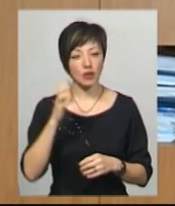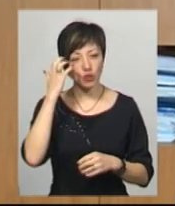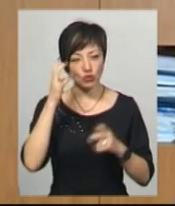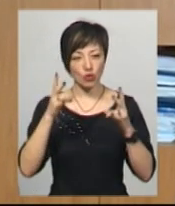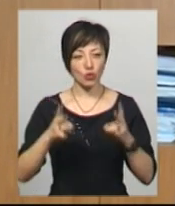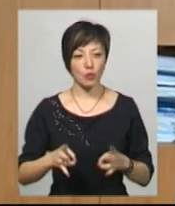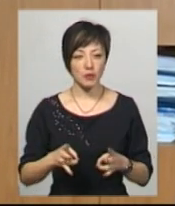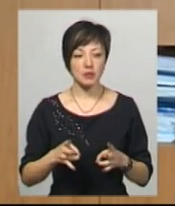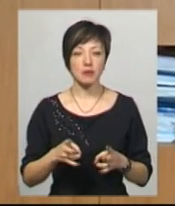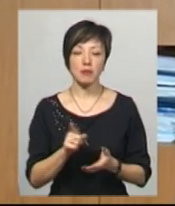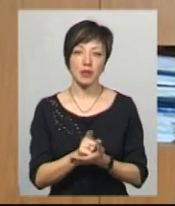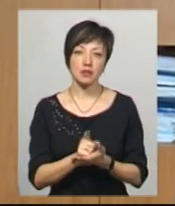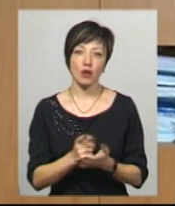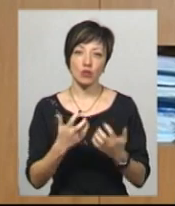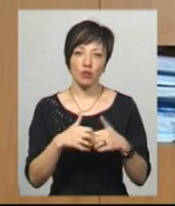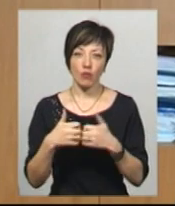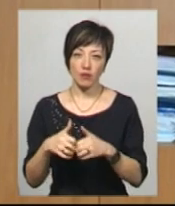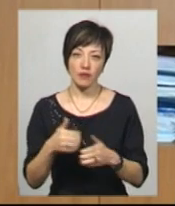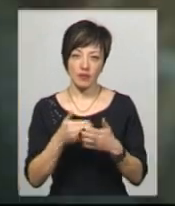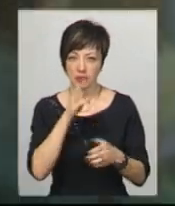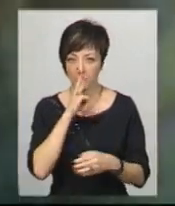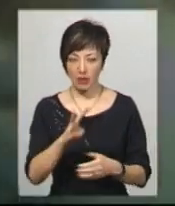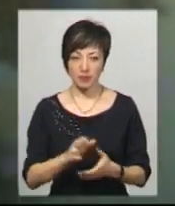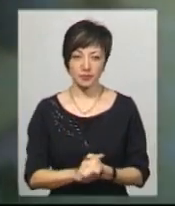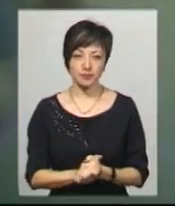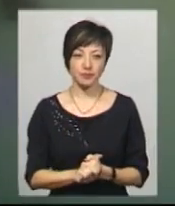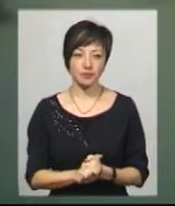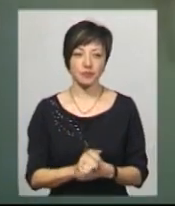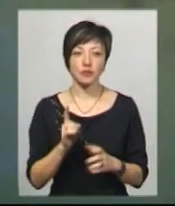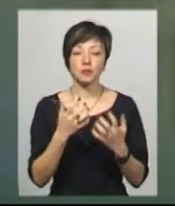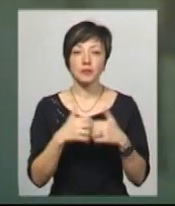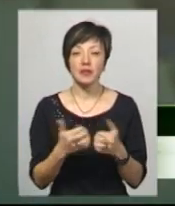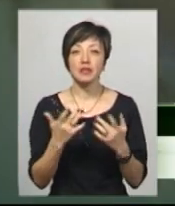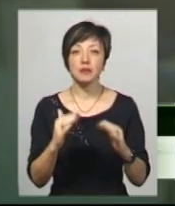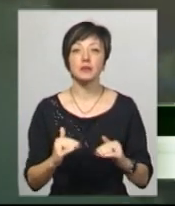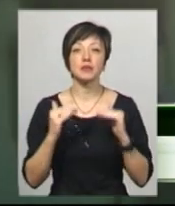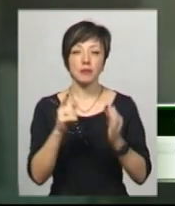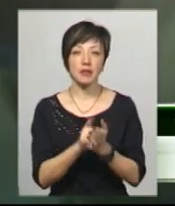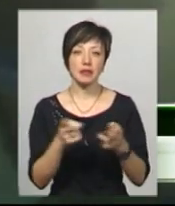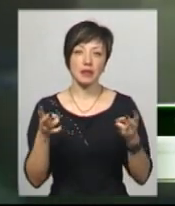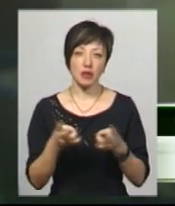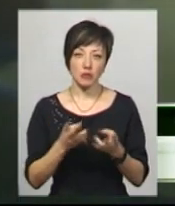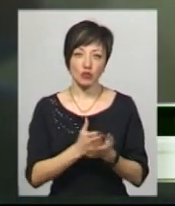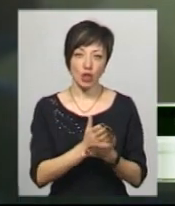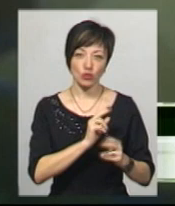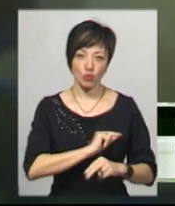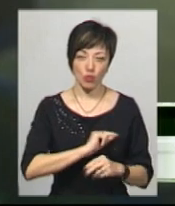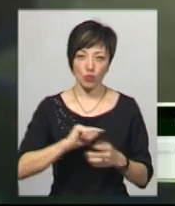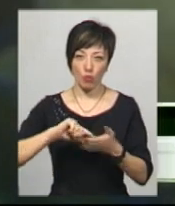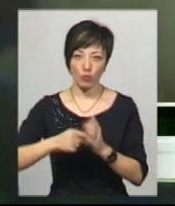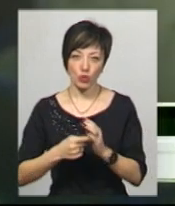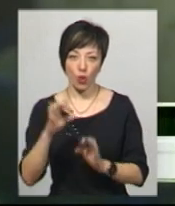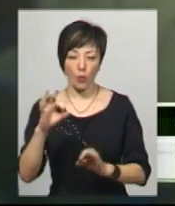чорнобильці, яким пенсія розрахована від заробітної плати. Щоб вирахувати, наскільки піднімуть пенсію, треба стаж роботи помножити